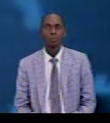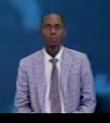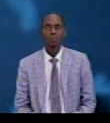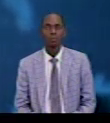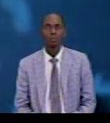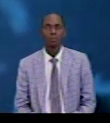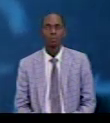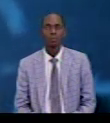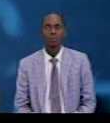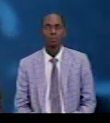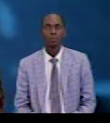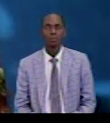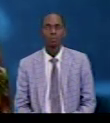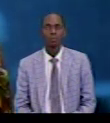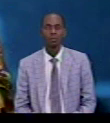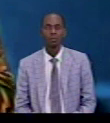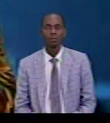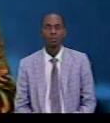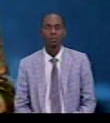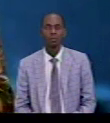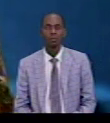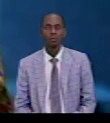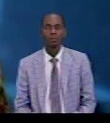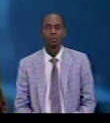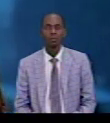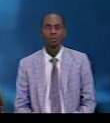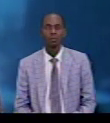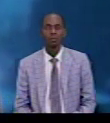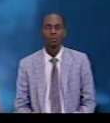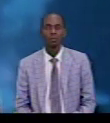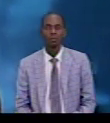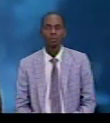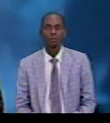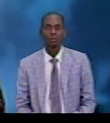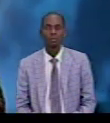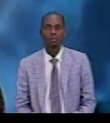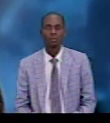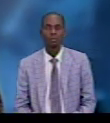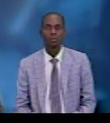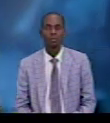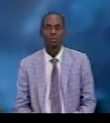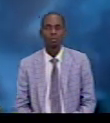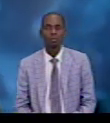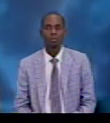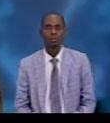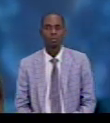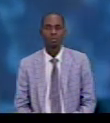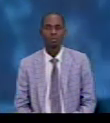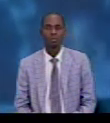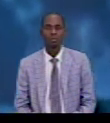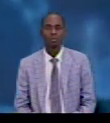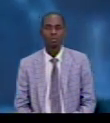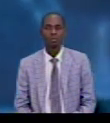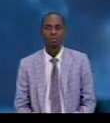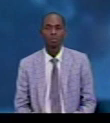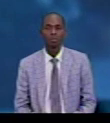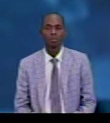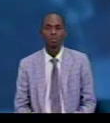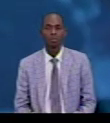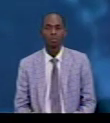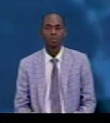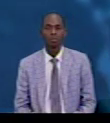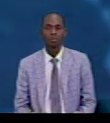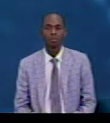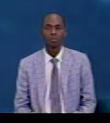jusqu'à arriver à cette croisade. Et ma délivrance a commencé à partir de vendredi. Et le dimanche, j'ai été complètement